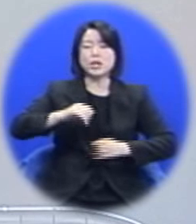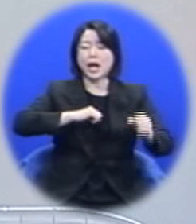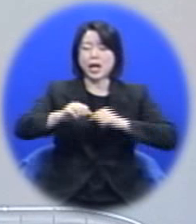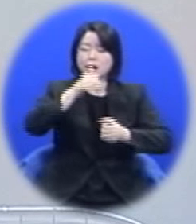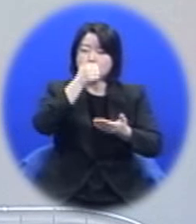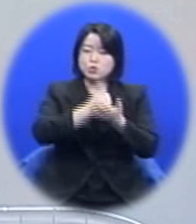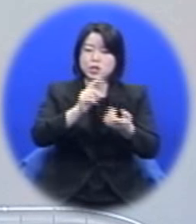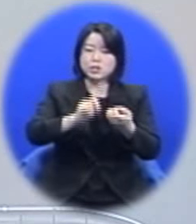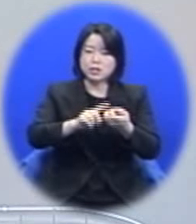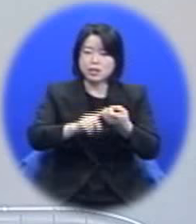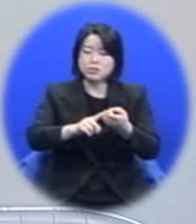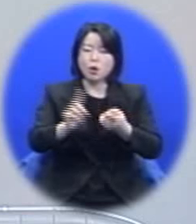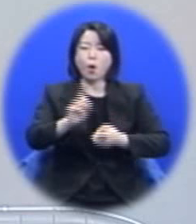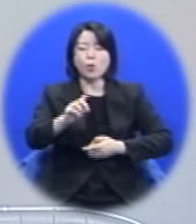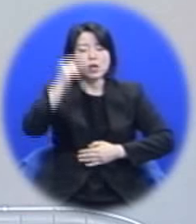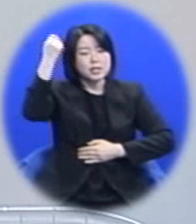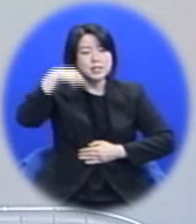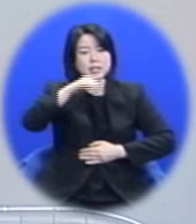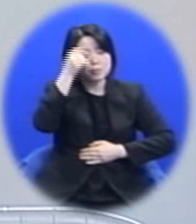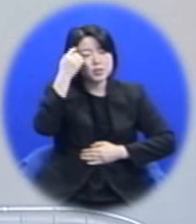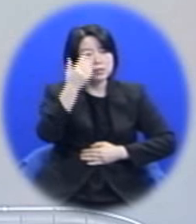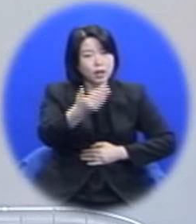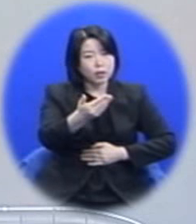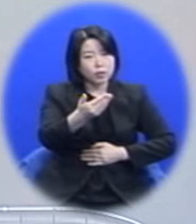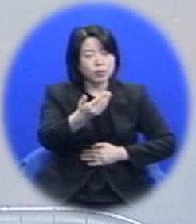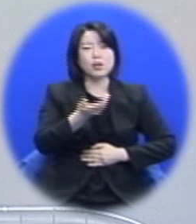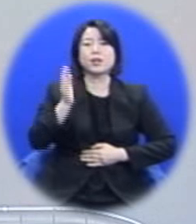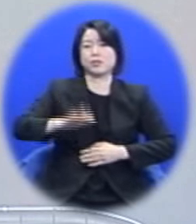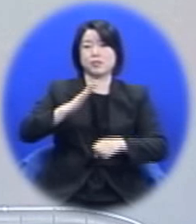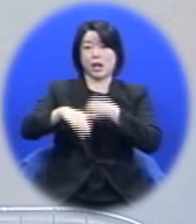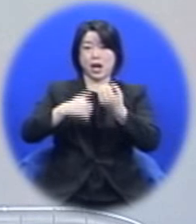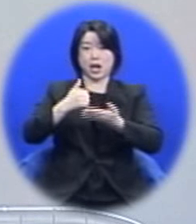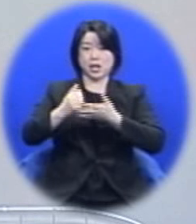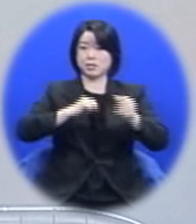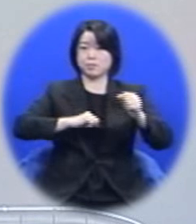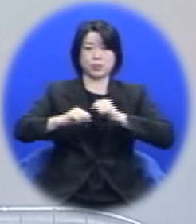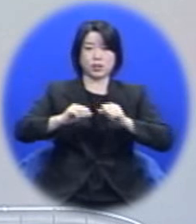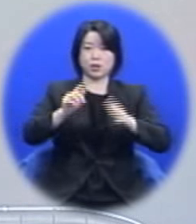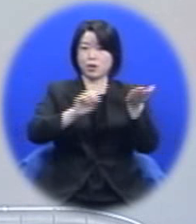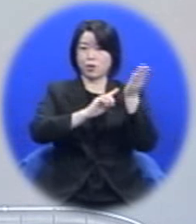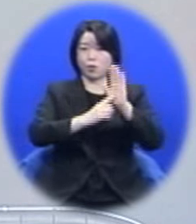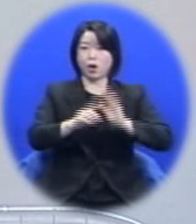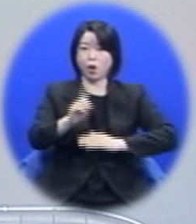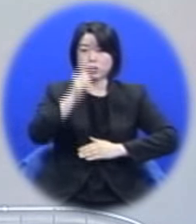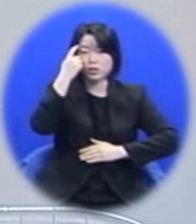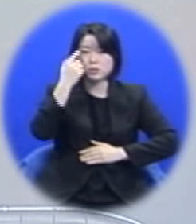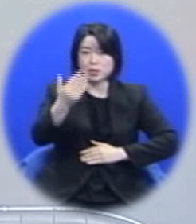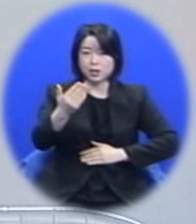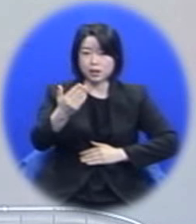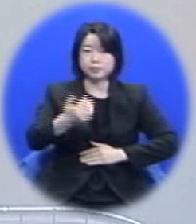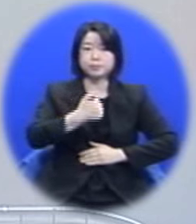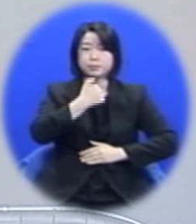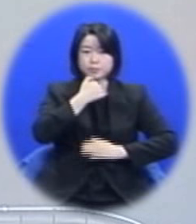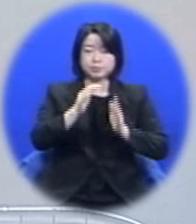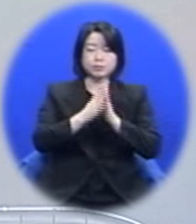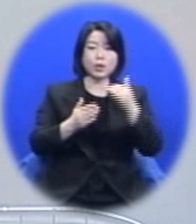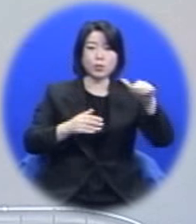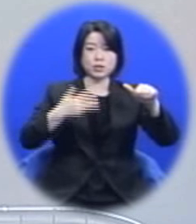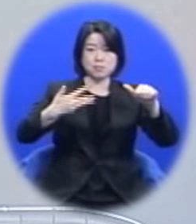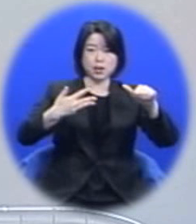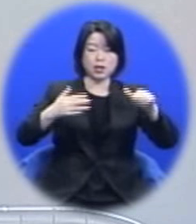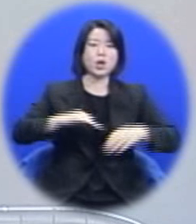느낌이실까요? 그런데 하나님은 어떻게 하셨습니까? 로마서 5장 8절에 보면 우리가 아직 죄인 되었을